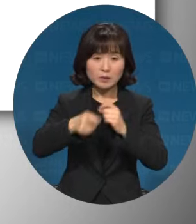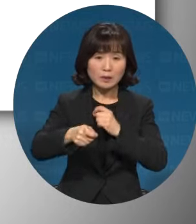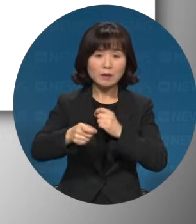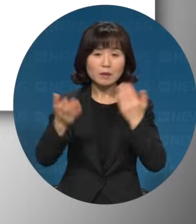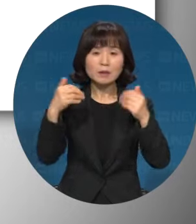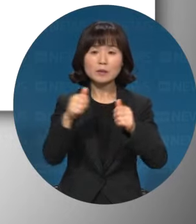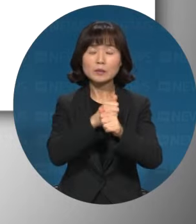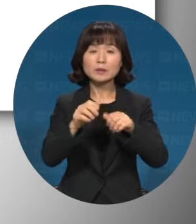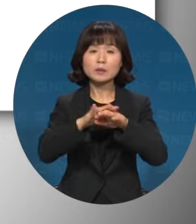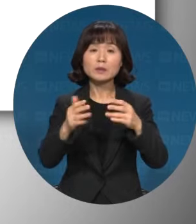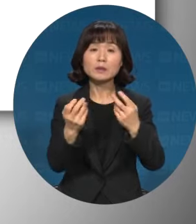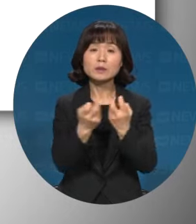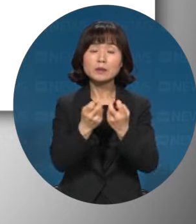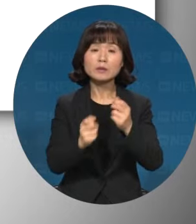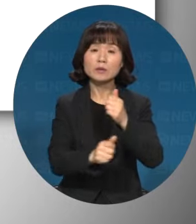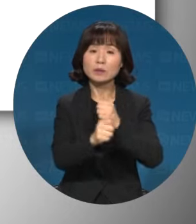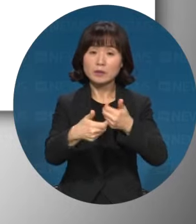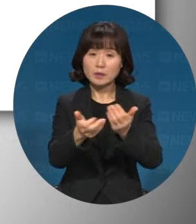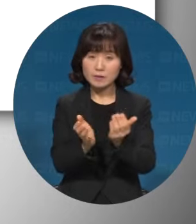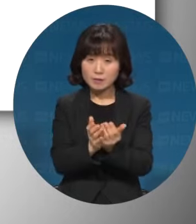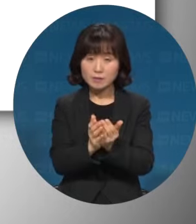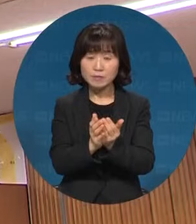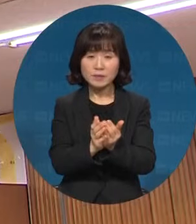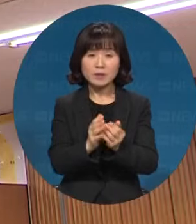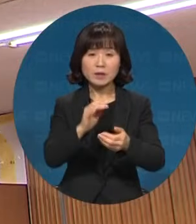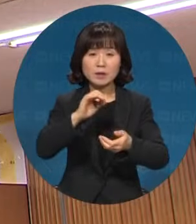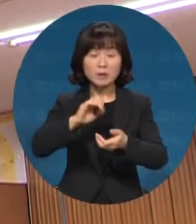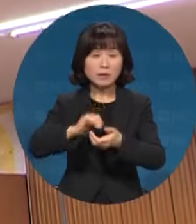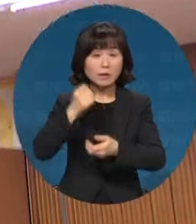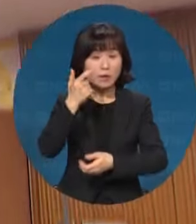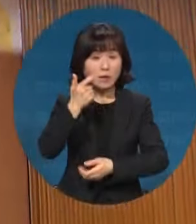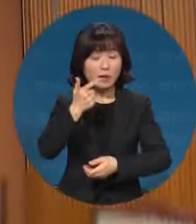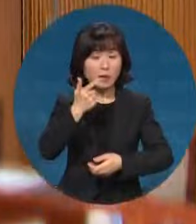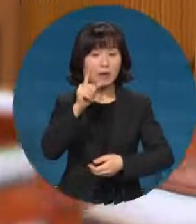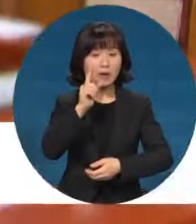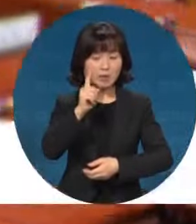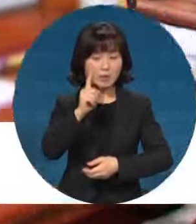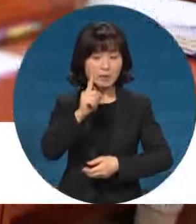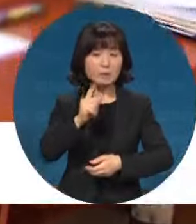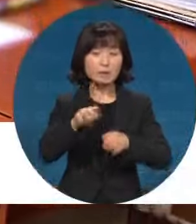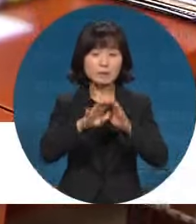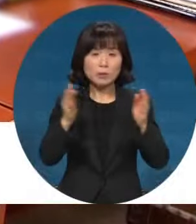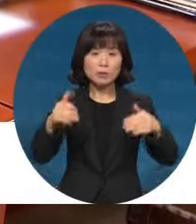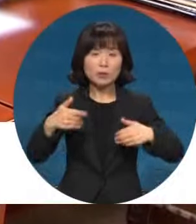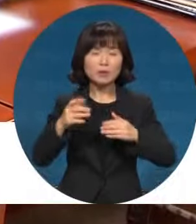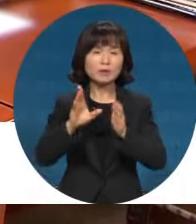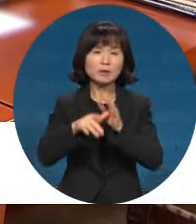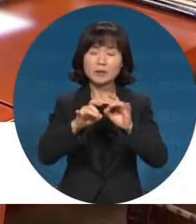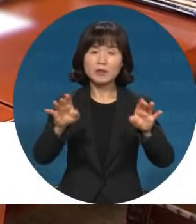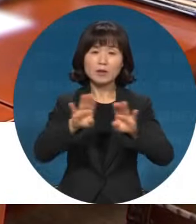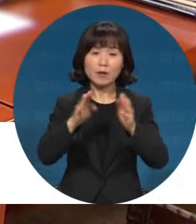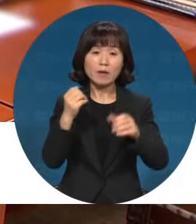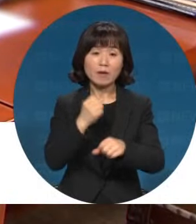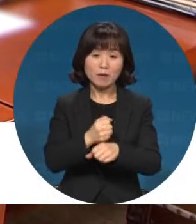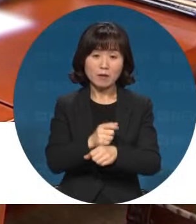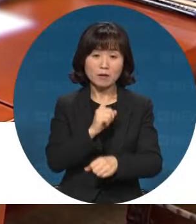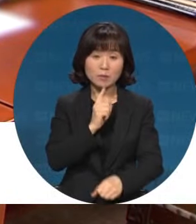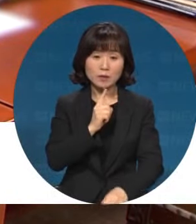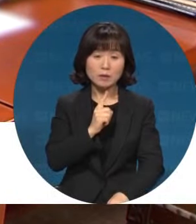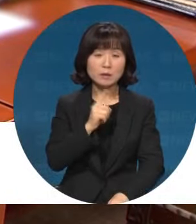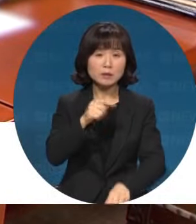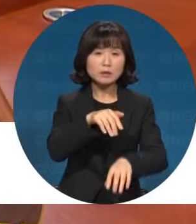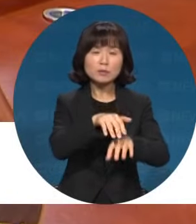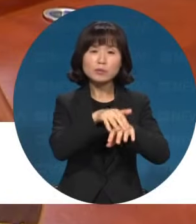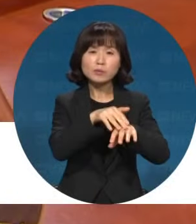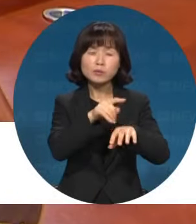열고 필요하면 수시로 열 수 있다고 강조했습니다. 정부 학폭 대책인 2021년 학폭 예방법이 시행되면서 구성된